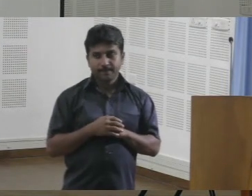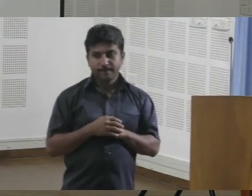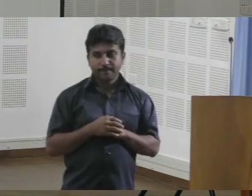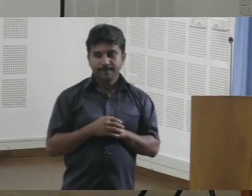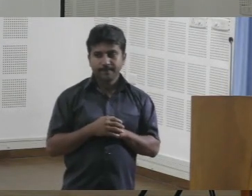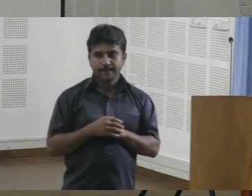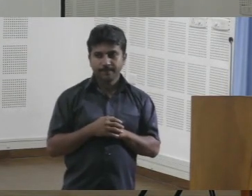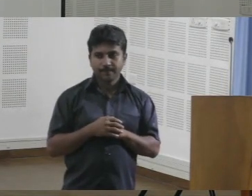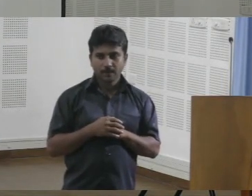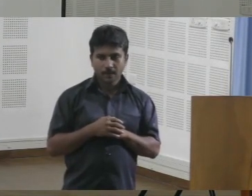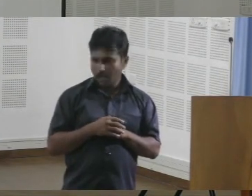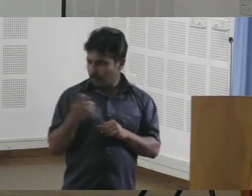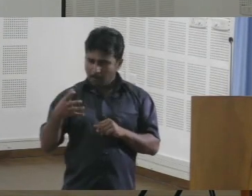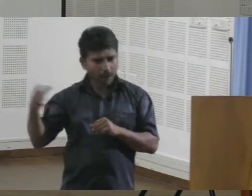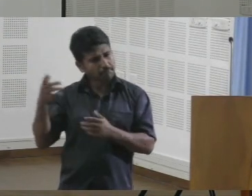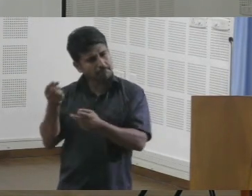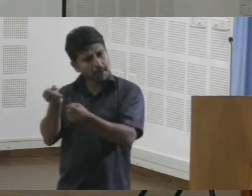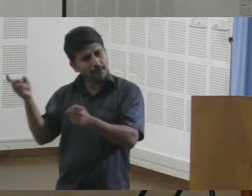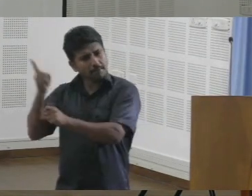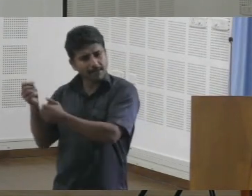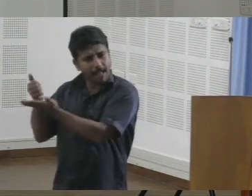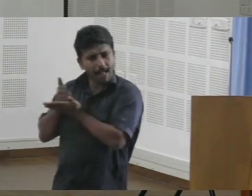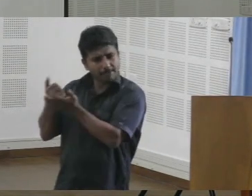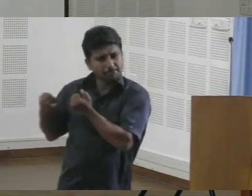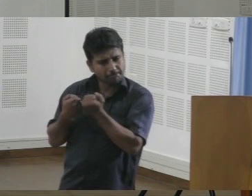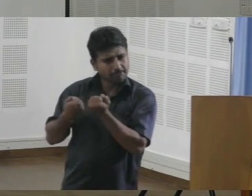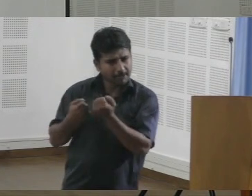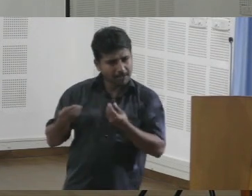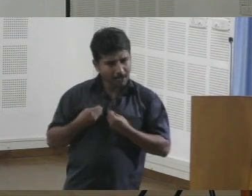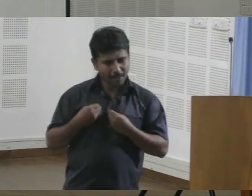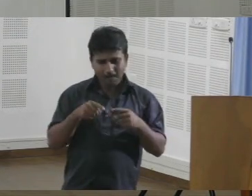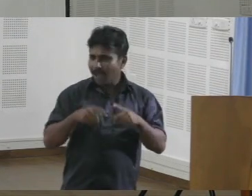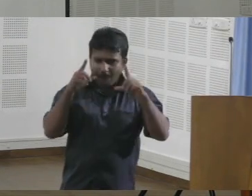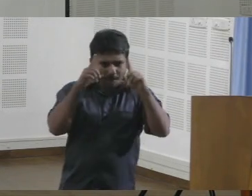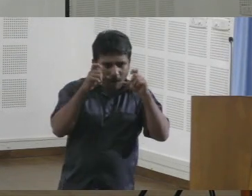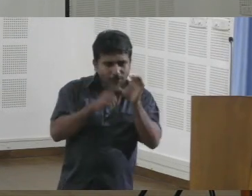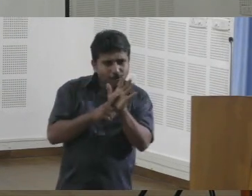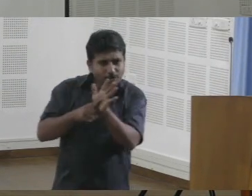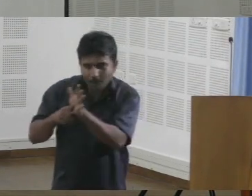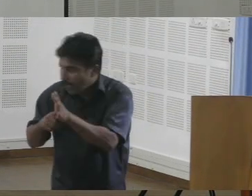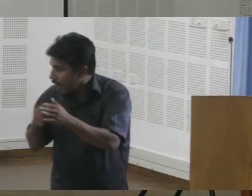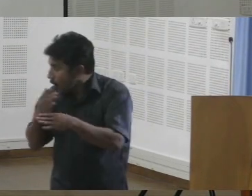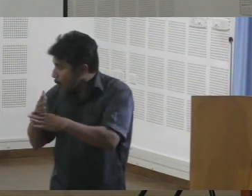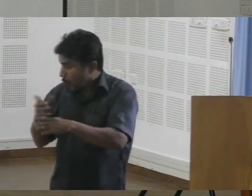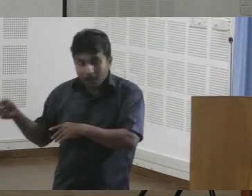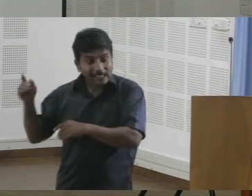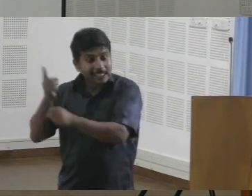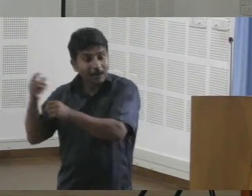അപ്പോൾ എല്ലാവരും ഒരുപാട് പ്രോത്സാഹിപ്പിച്ചു. ഞാൻ പിക്ചേഴ്സൊക്കെ ഷെയർ ചെയ്തപ്പോൾ ഒരുപാട് പേര് അവനോട് റിക്വസ്റ്റ് ചെയ്തു, അവർക്കും